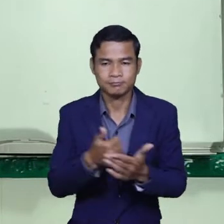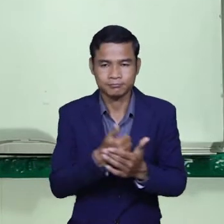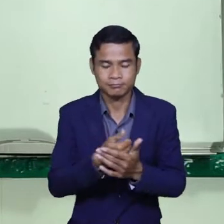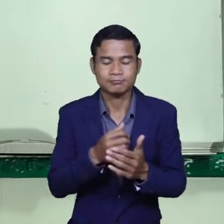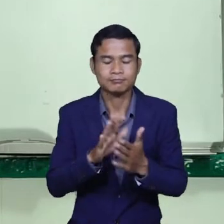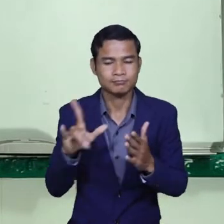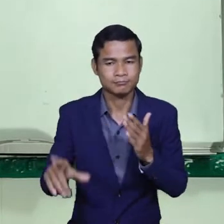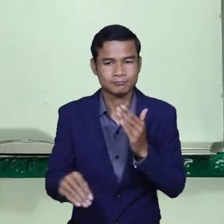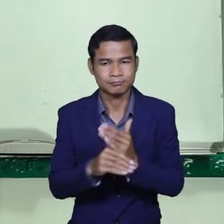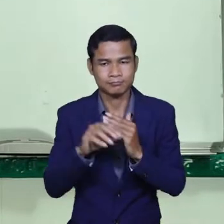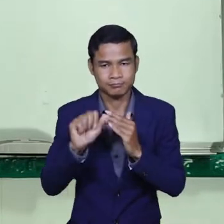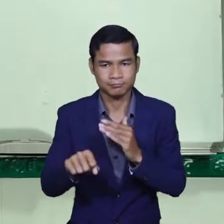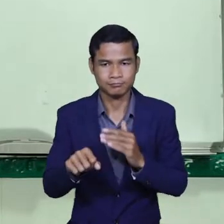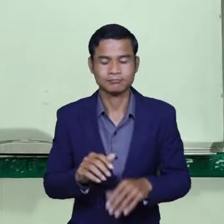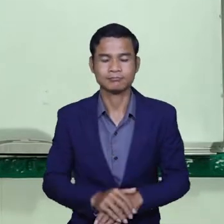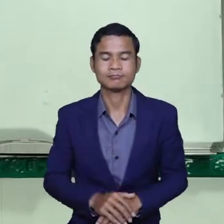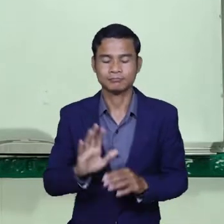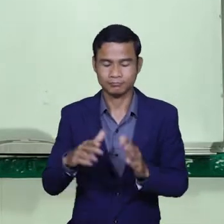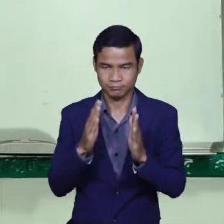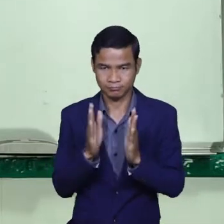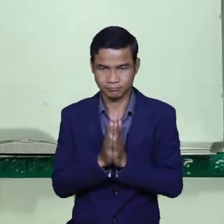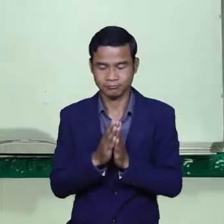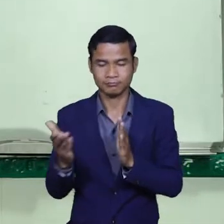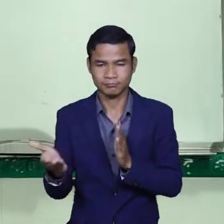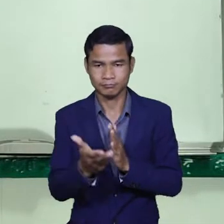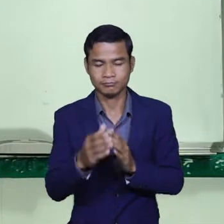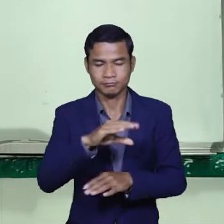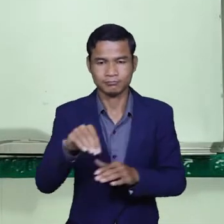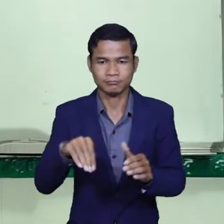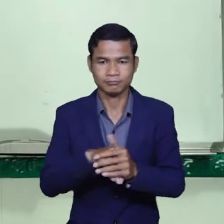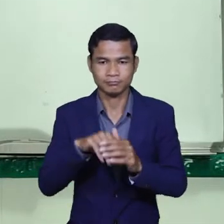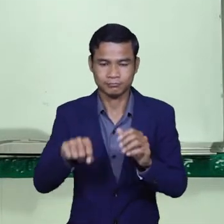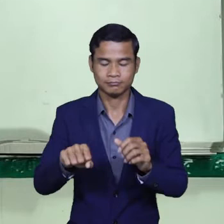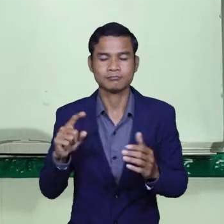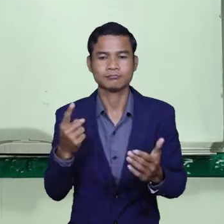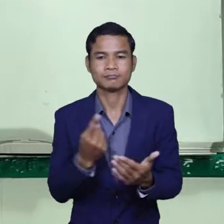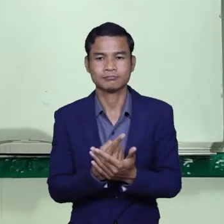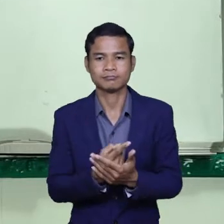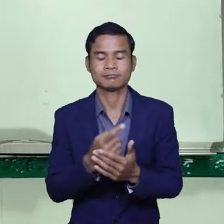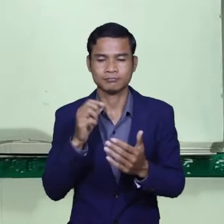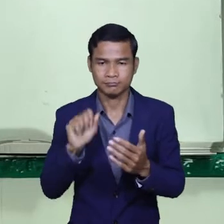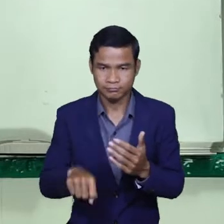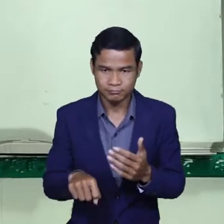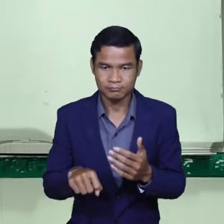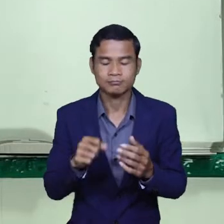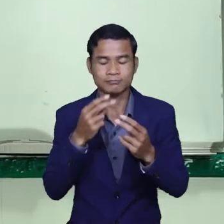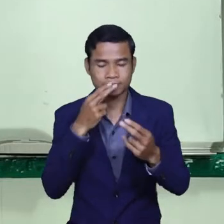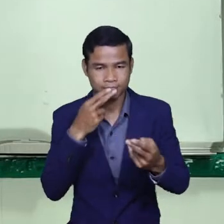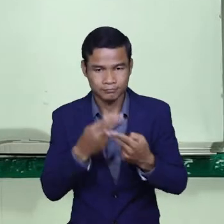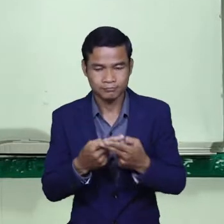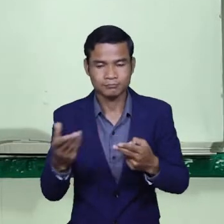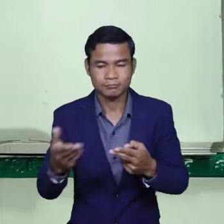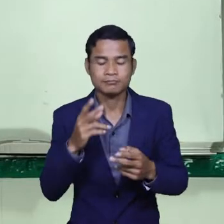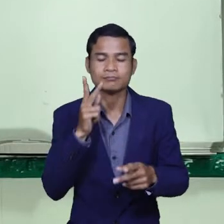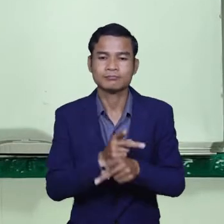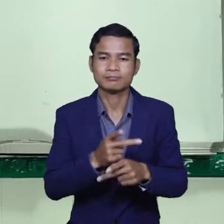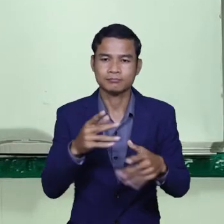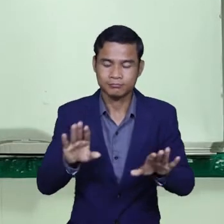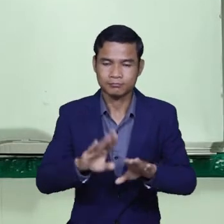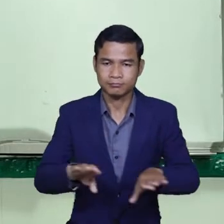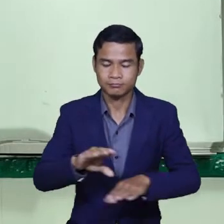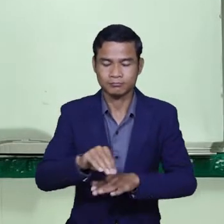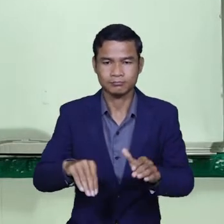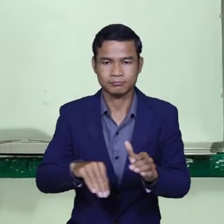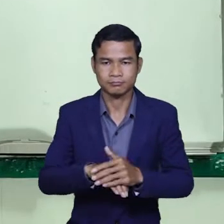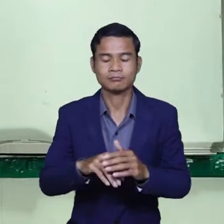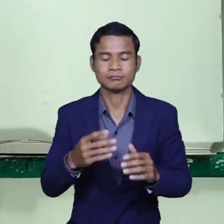បន្ថែមទៀតណាកូនណាចាអរគុណអញ្ចឹងកូនកូនទាំងអស់គ្នាកូនបានចូលរួមចាធ្វើការផ្ទៀងផ្ទាត់ចម្លើយដែលកូនបានគិតទុករួចរាល់ហើយ